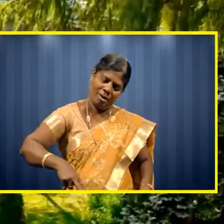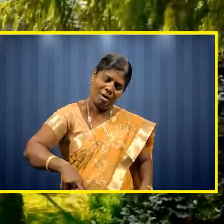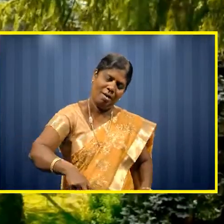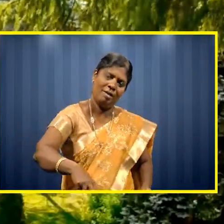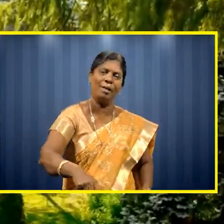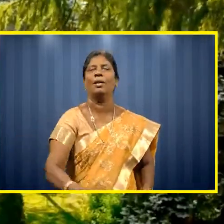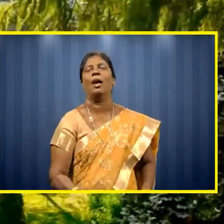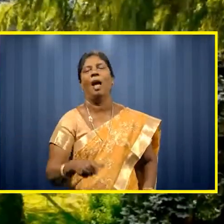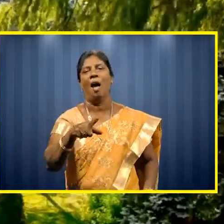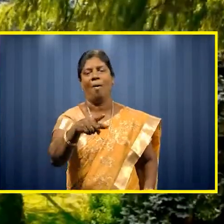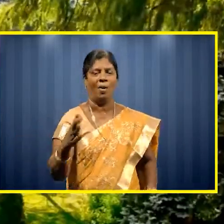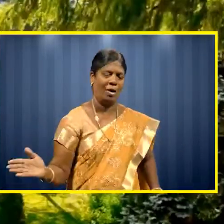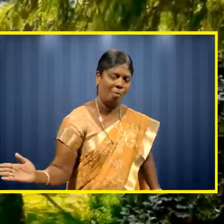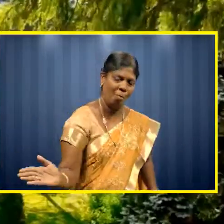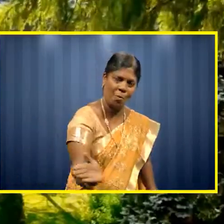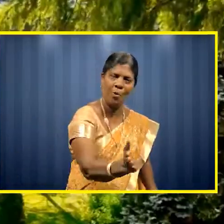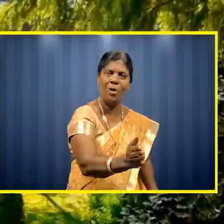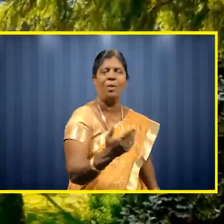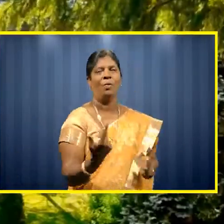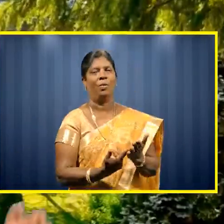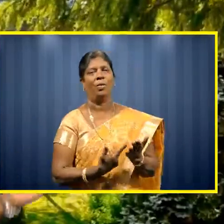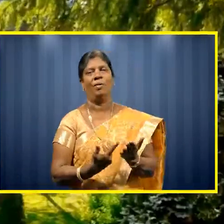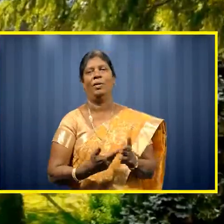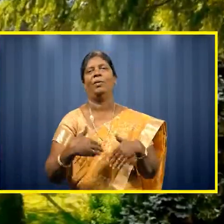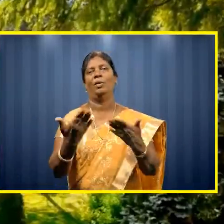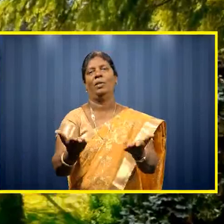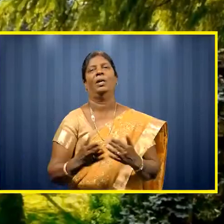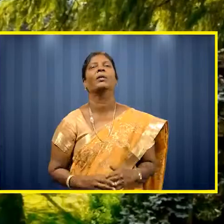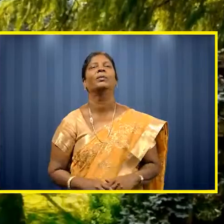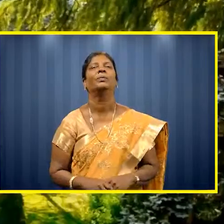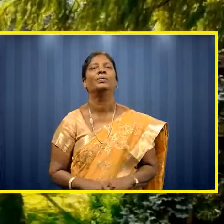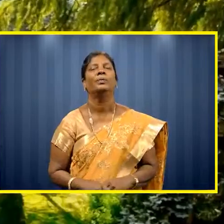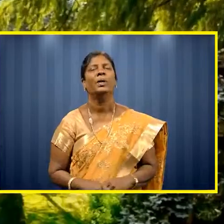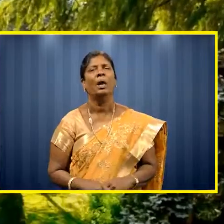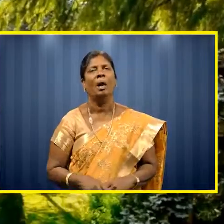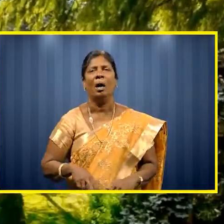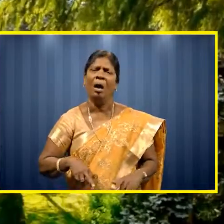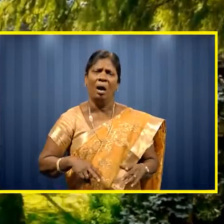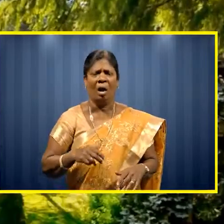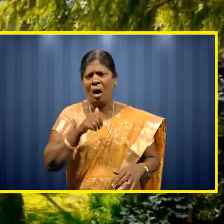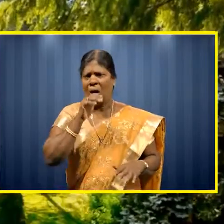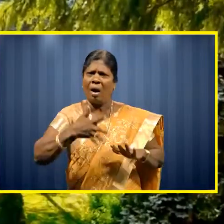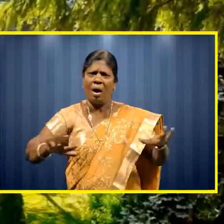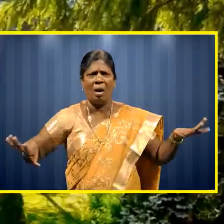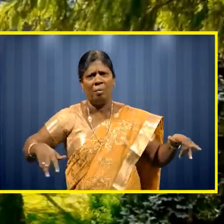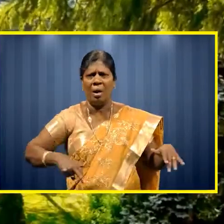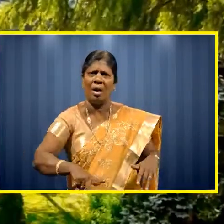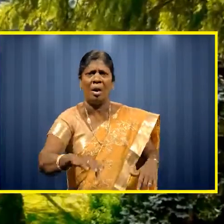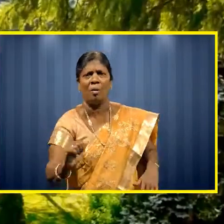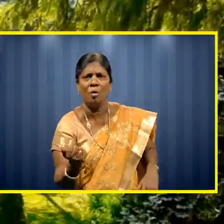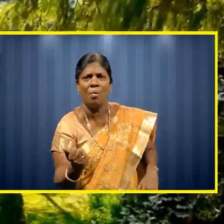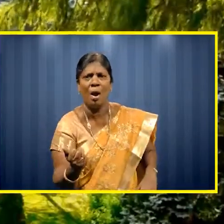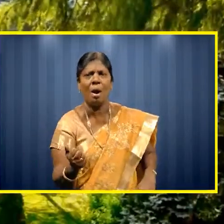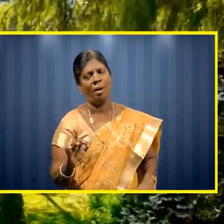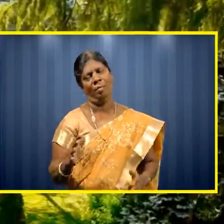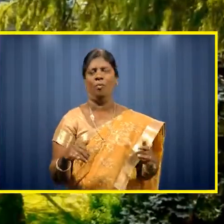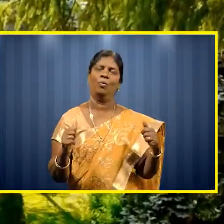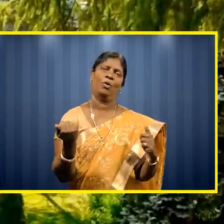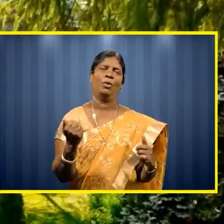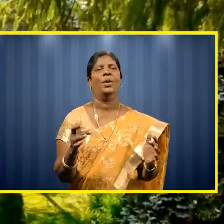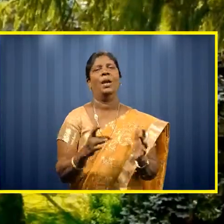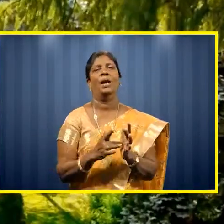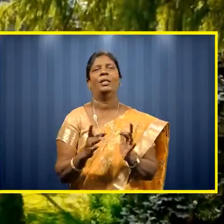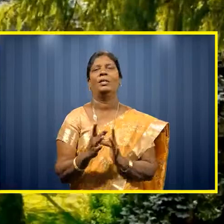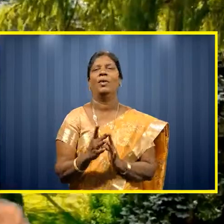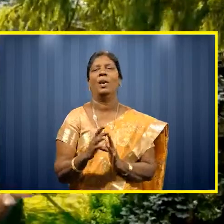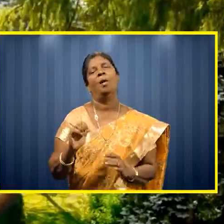மேல் நடந்து அவர்களிடத்தில் போய் அவர்களுக்கு உதவி செய்தார். கடல் மேல் நடக்க முடியுமா? இயேசுவால் எல்லாம்